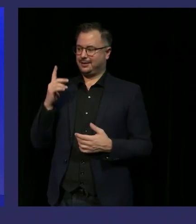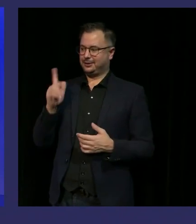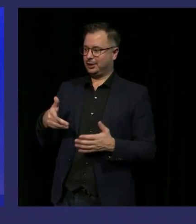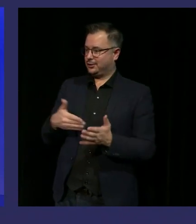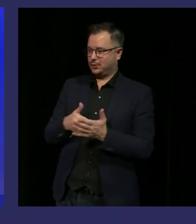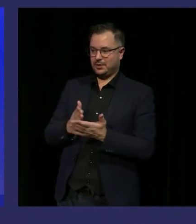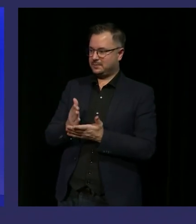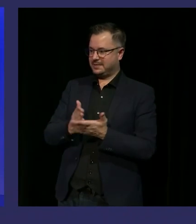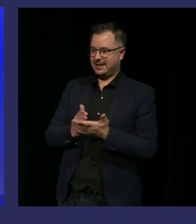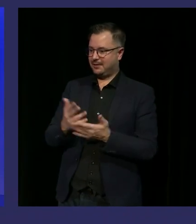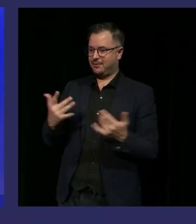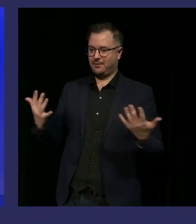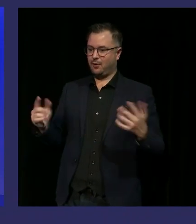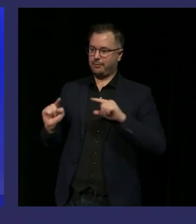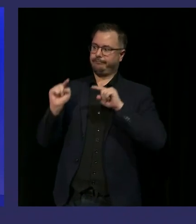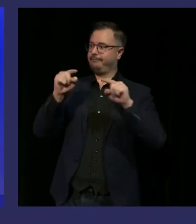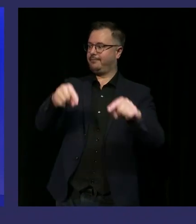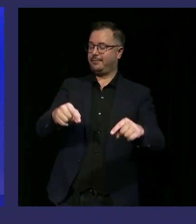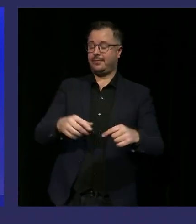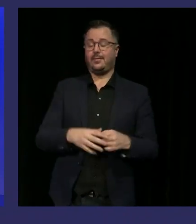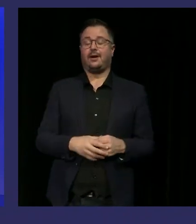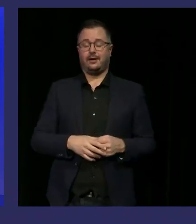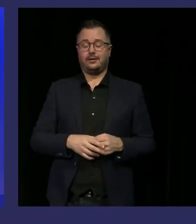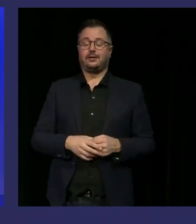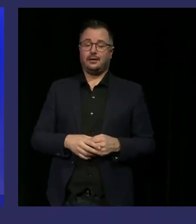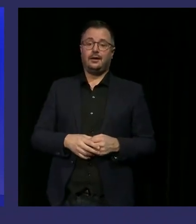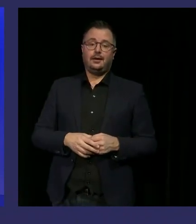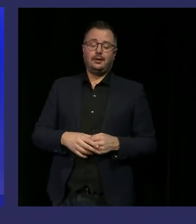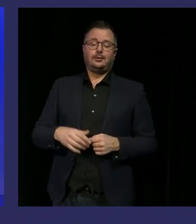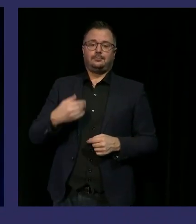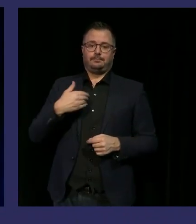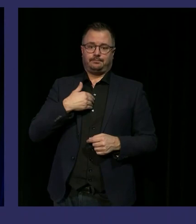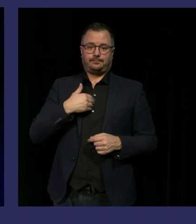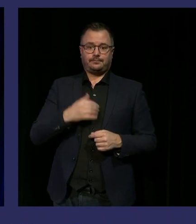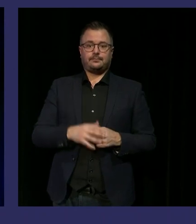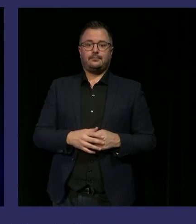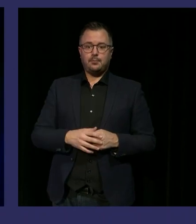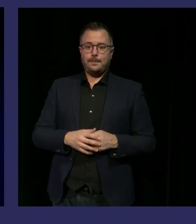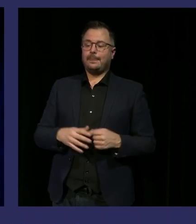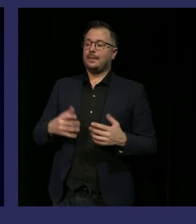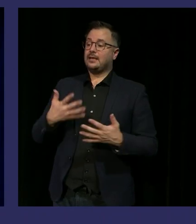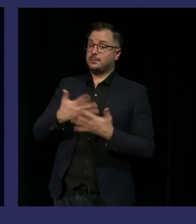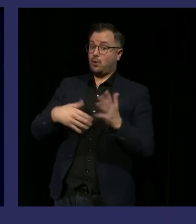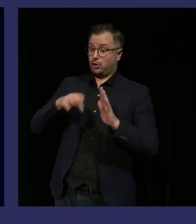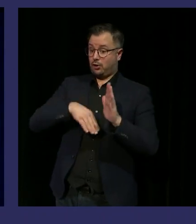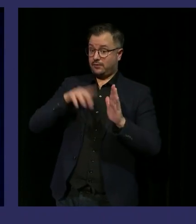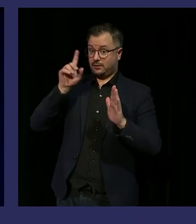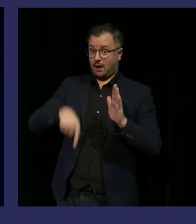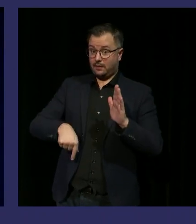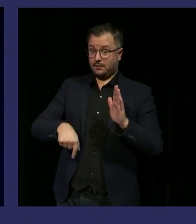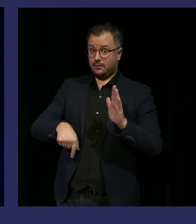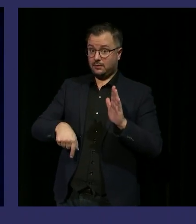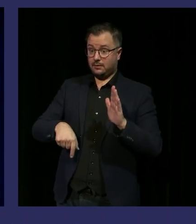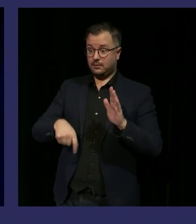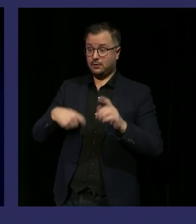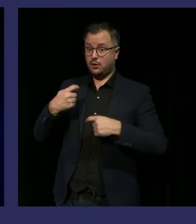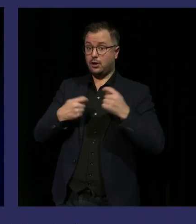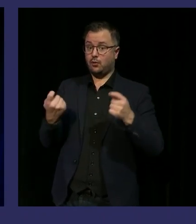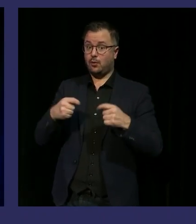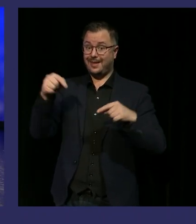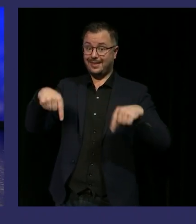spesifisert hvor de skulle hen? Nei. Ja, ikke sant. Så vil språkloven kunne gjøre noe med dette